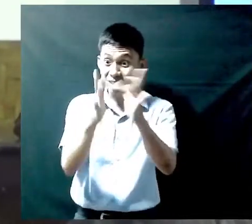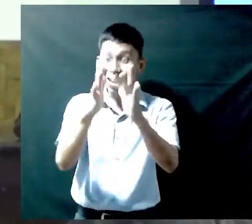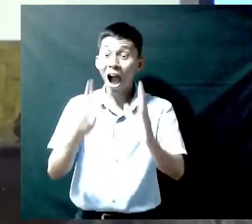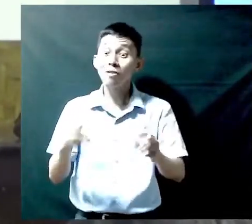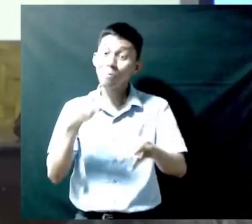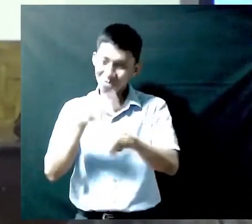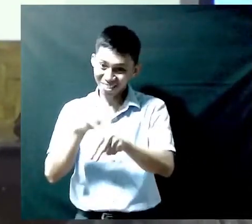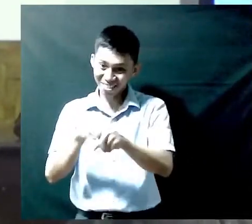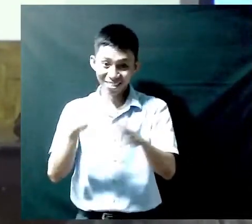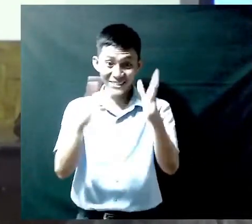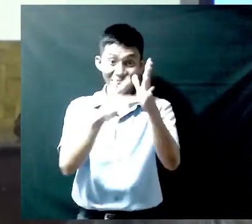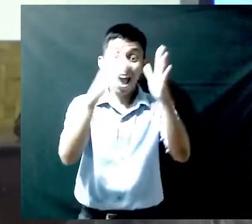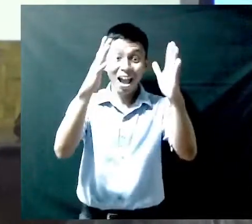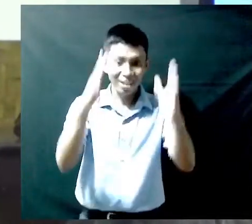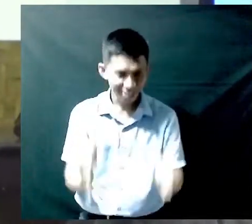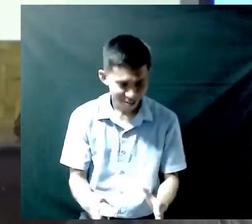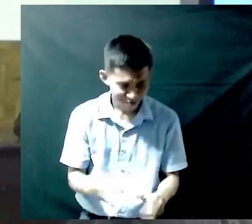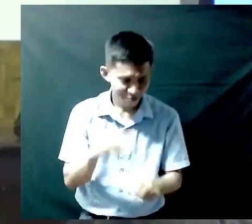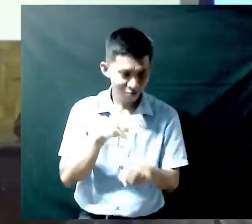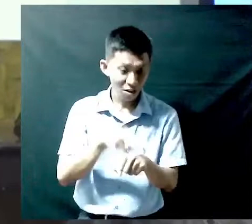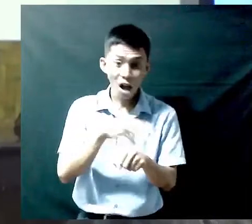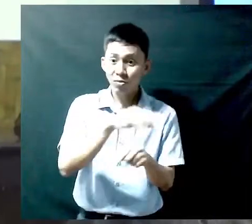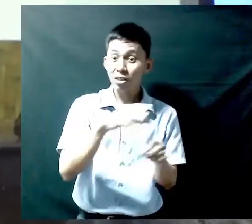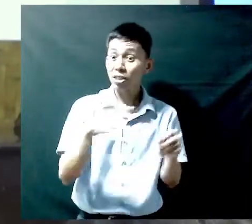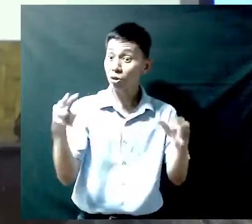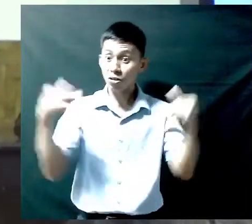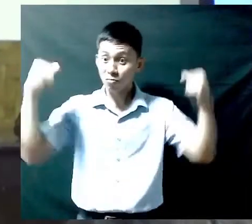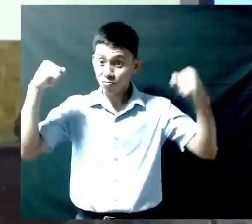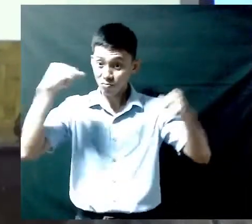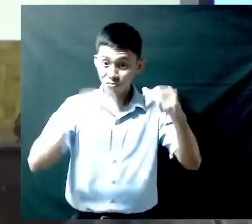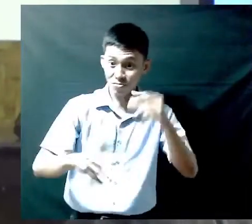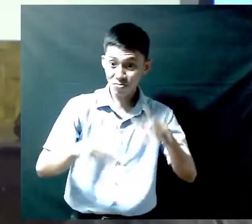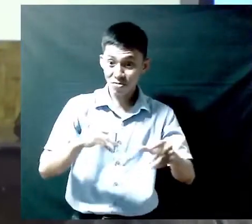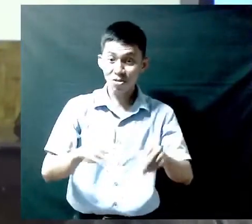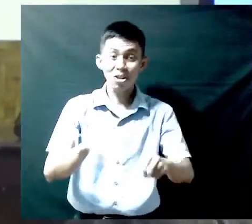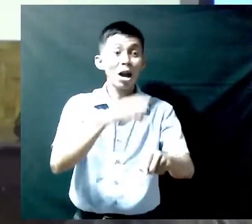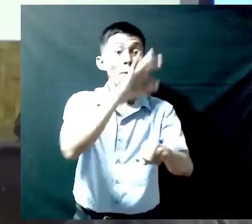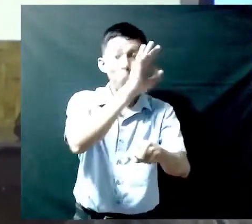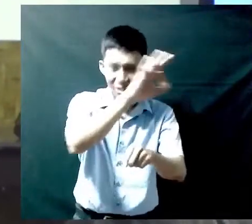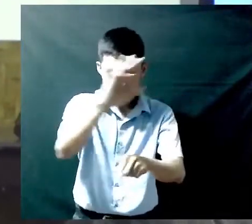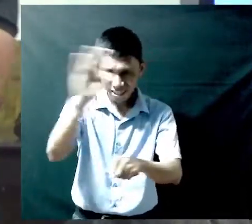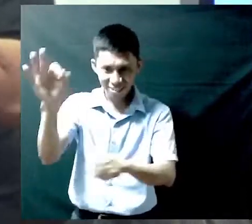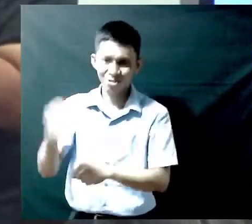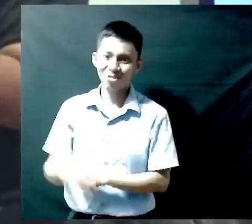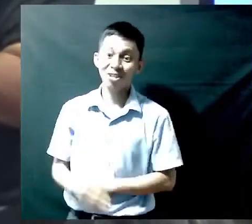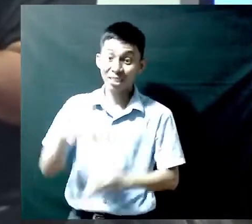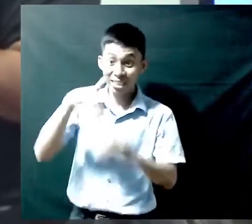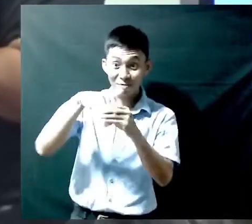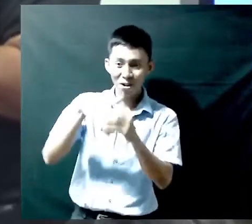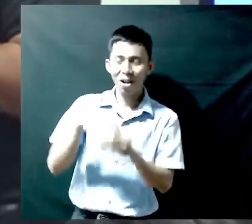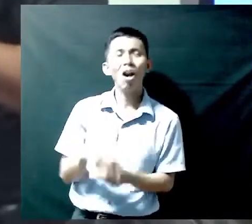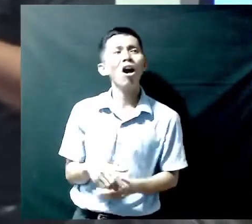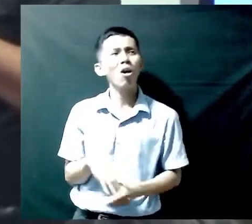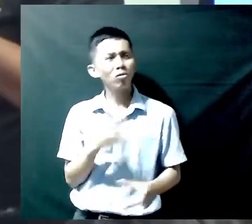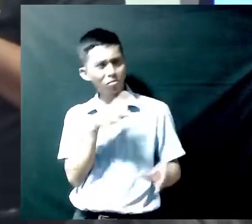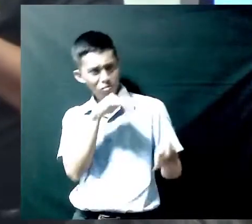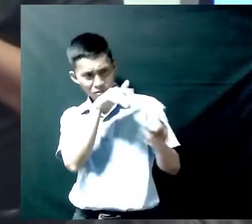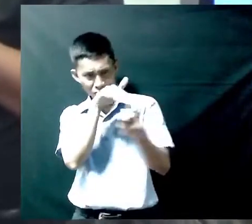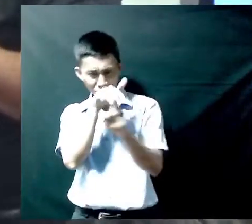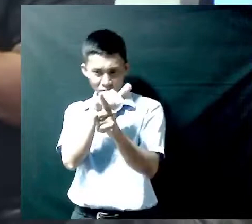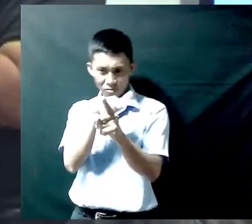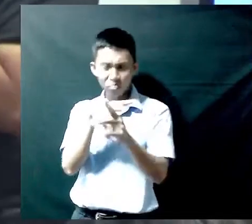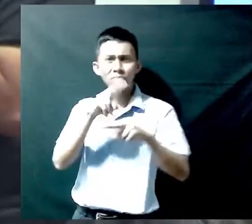mga demonstration and then nagpipreach sila. And that time, I was sitting at the couch.